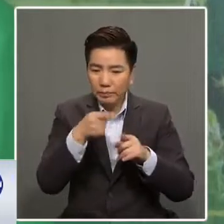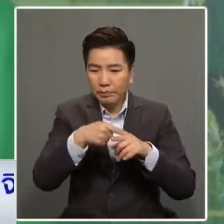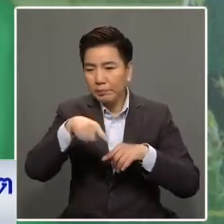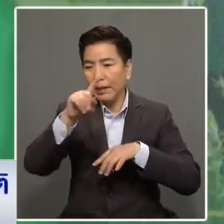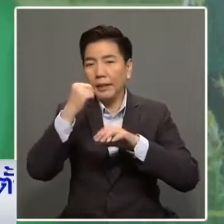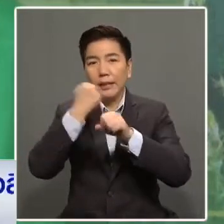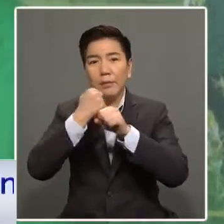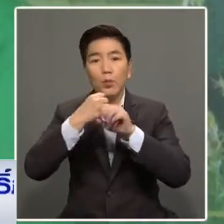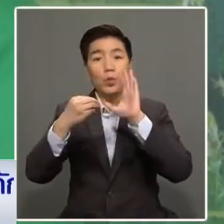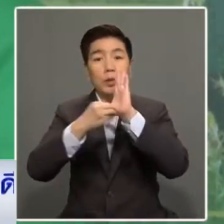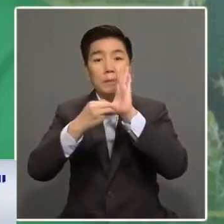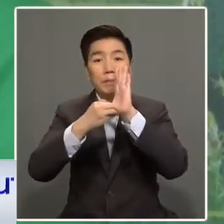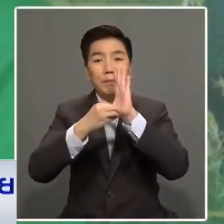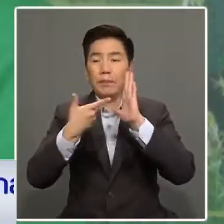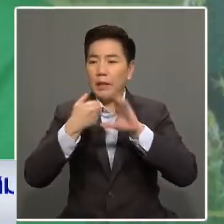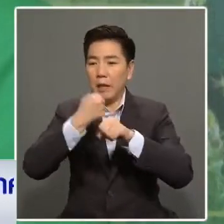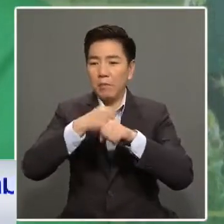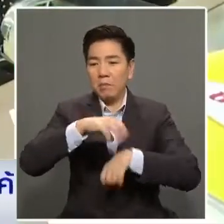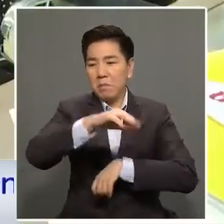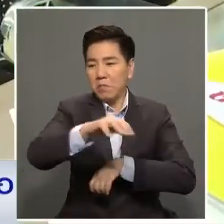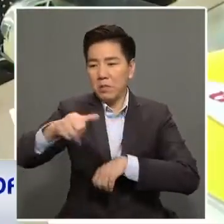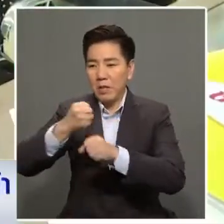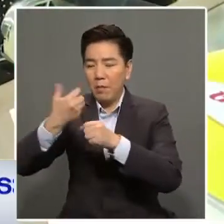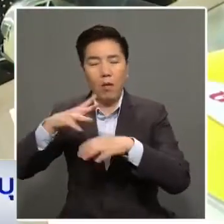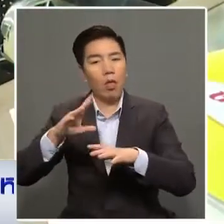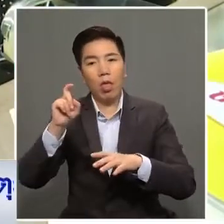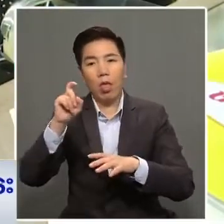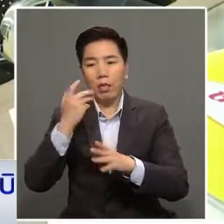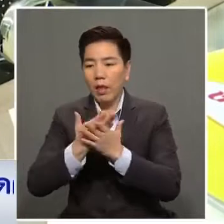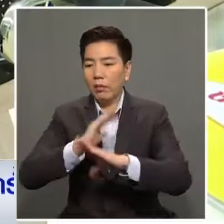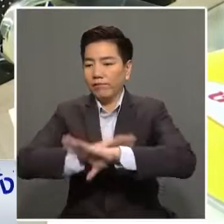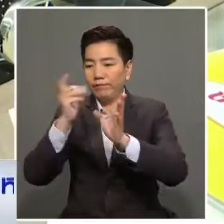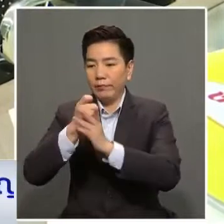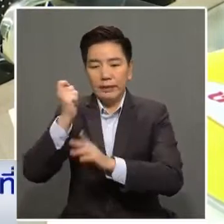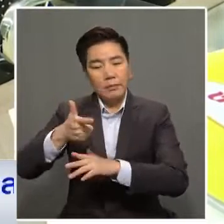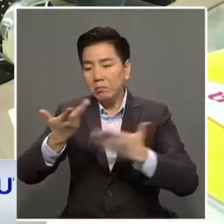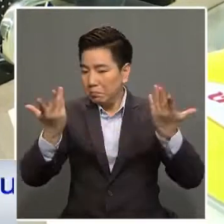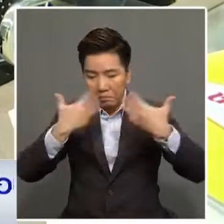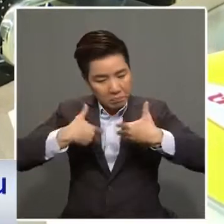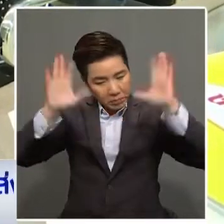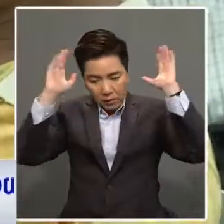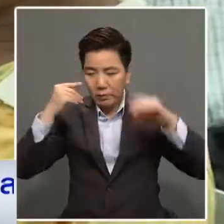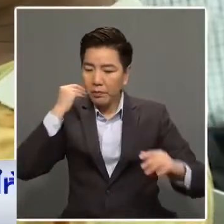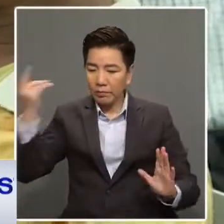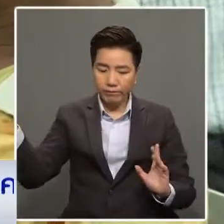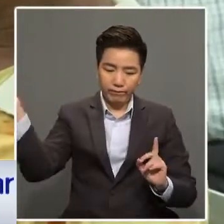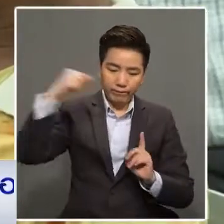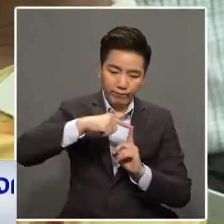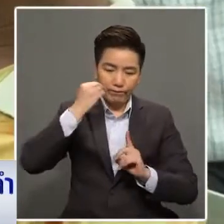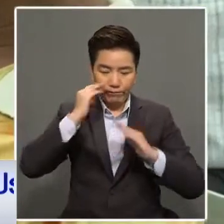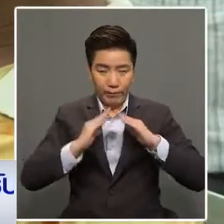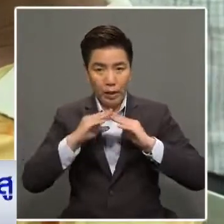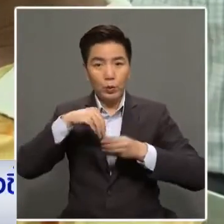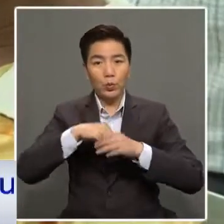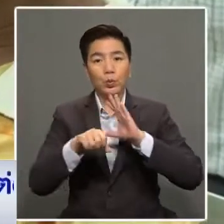านที่กรุงเทพหรือไปทำงานเมืองใหญ่ๆเนี่ยก็ต้องเลิกถูกเลิกจ้างก็ต้องกลับมาอยู่ที่บ้านในสุพรรณท่านบุรีแ